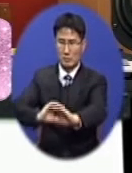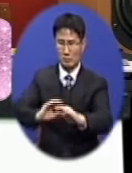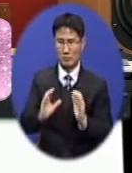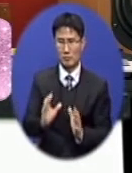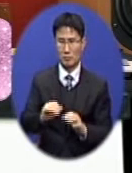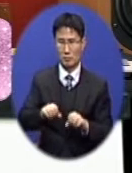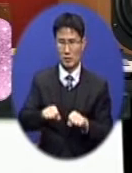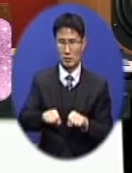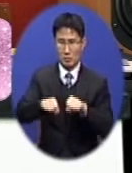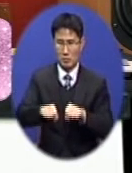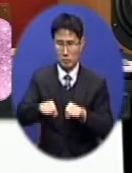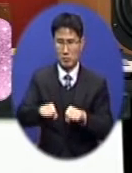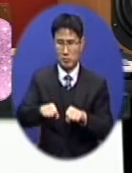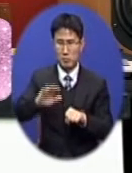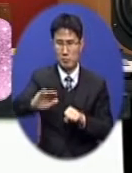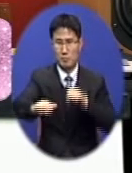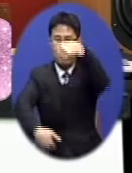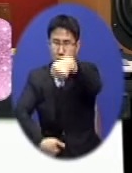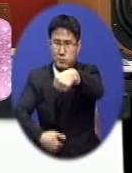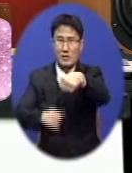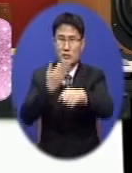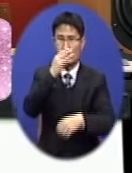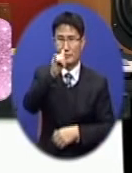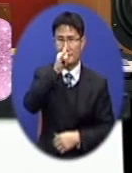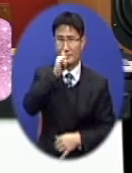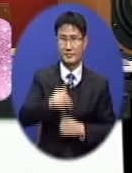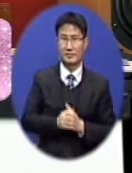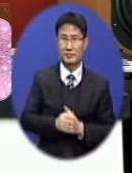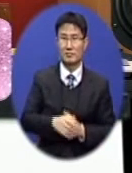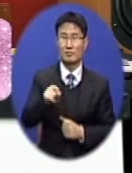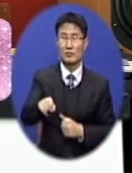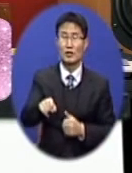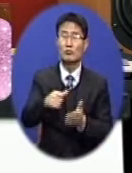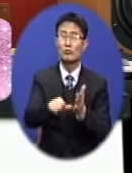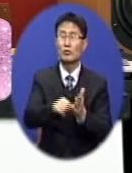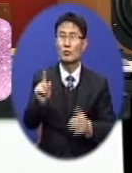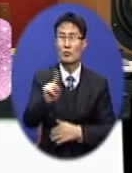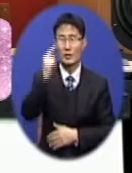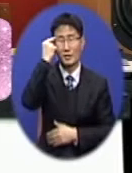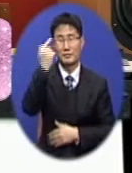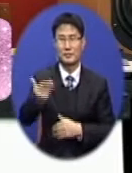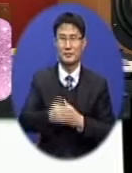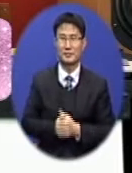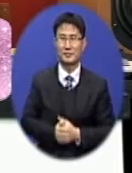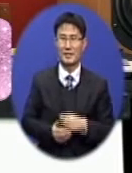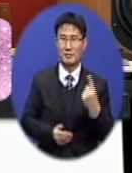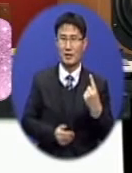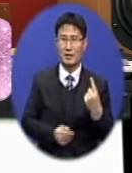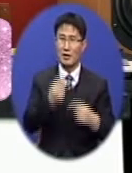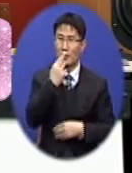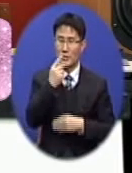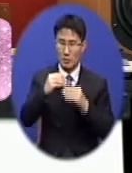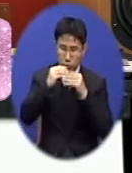쏠려서 중심을 잃고 전복되는 사고도 발생합니다. 과연 이 기구는 무엇일까요?